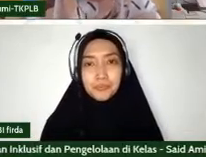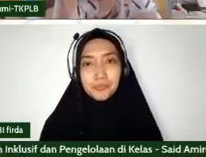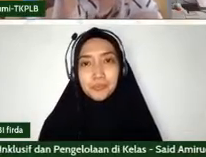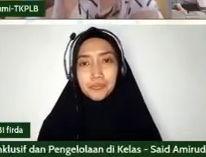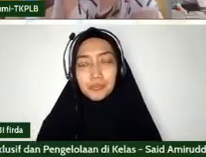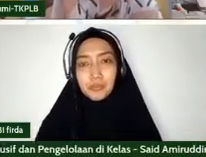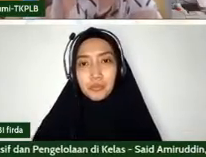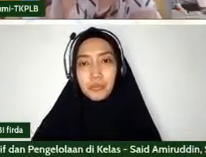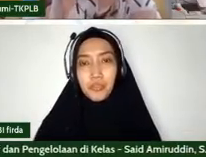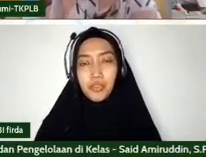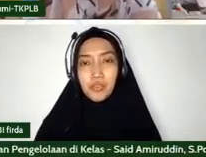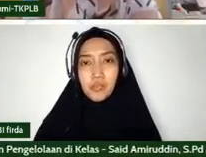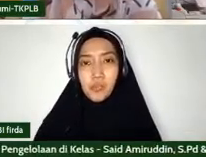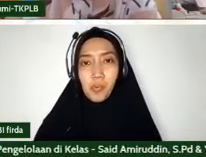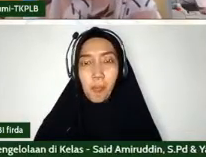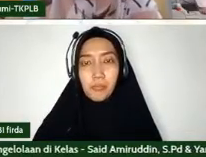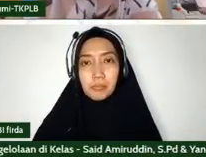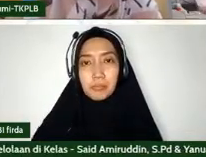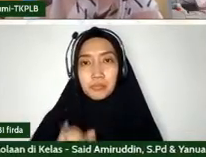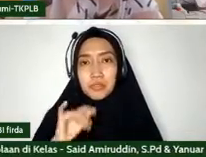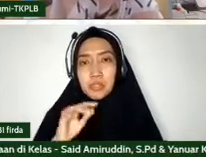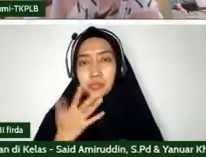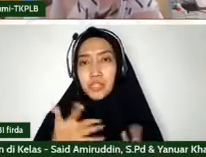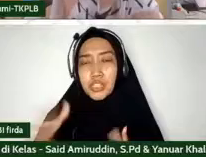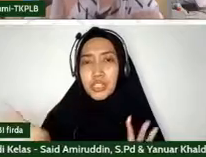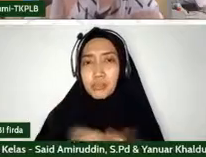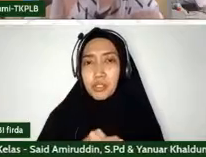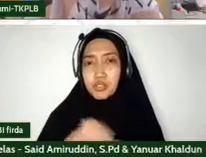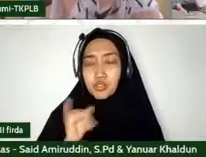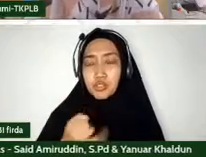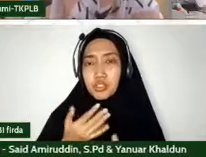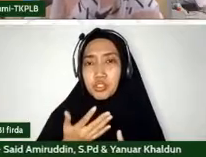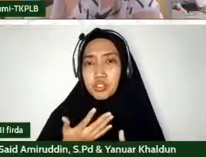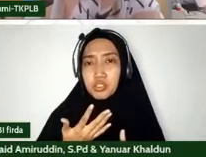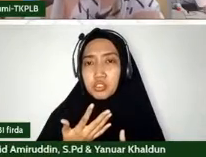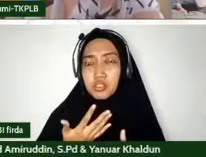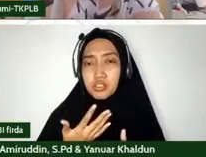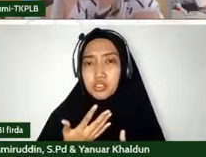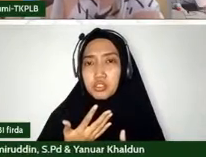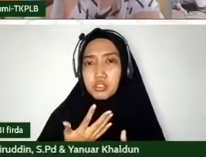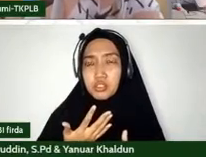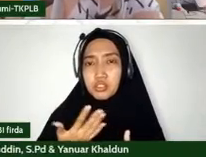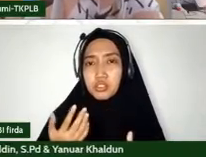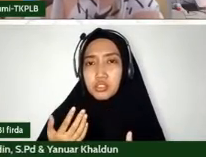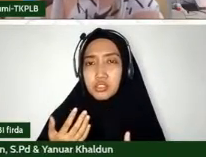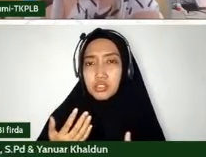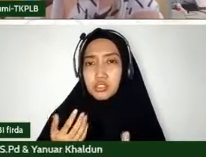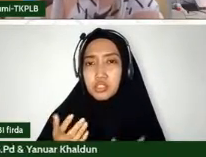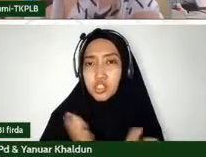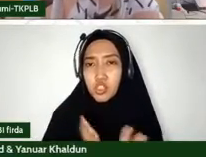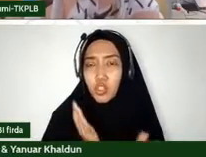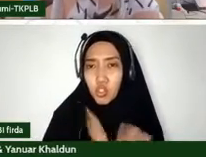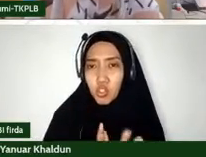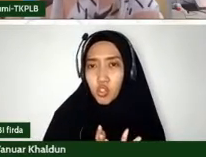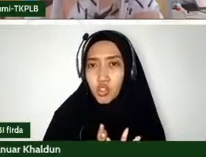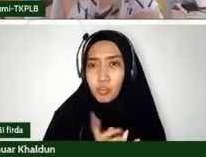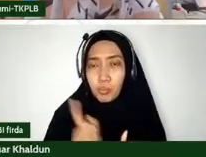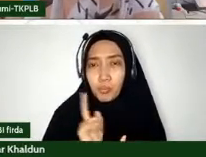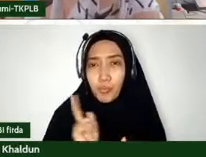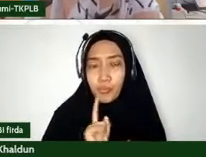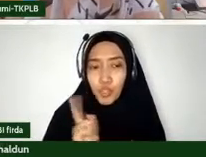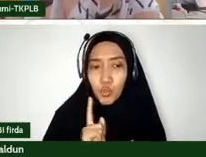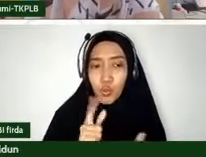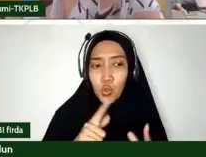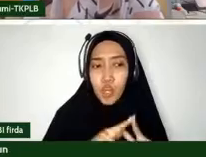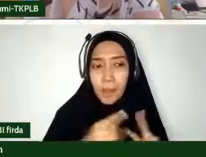perlu dilibatkan juga tenaga psikolog mungkin ya Pak. Belum tentu anak ini ya. ABK loh. Siapa tahu anak